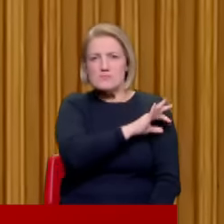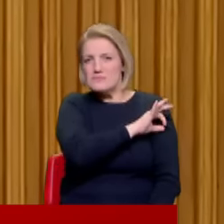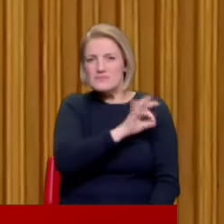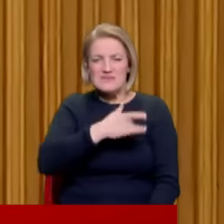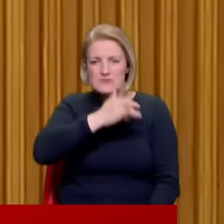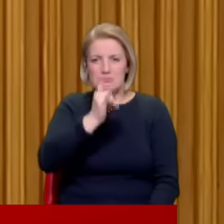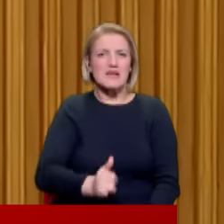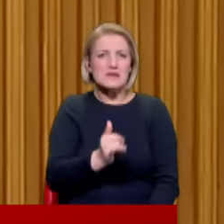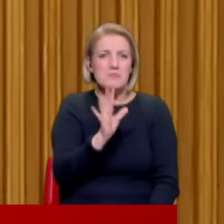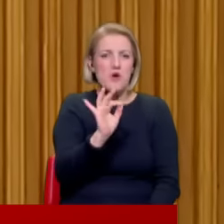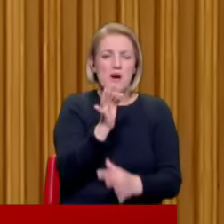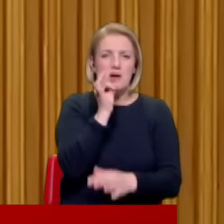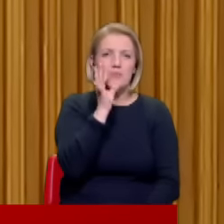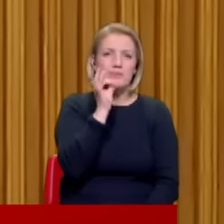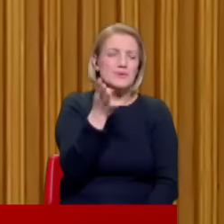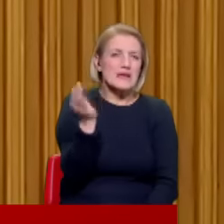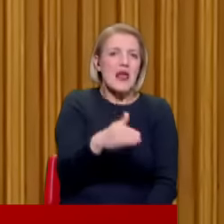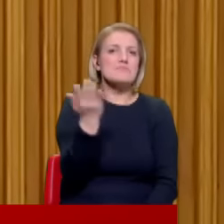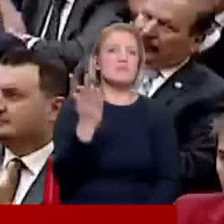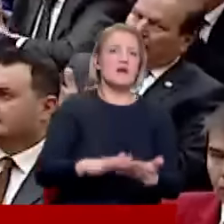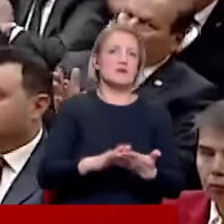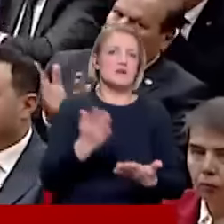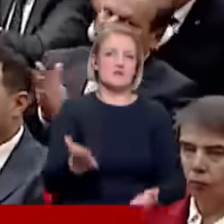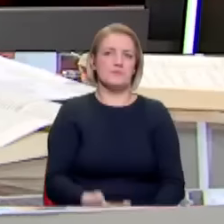vicdansızı, bu kadar beceriksizi gelmedi arkadaş.